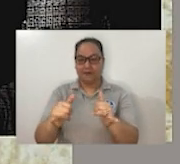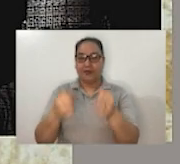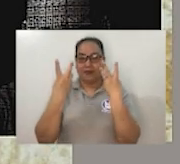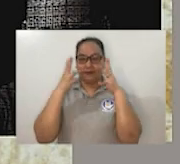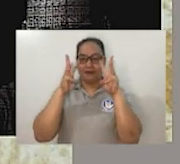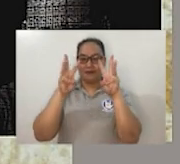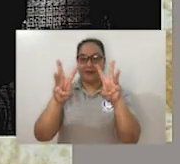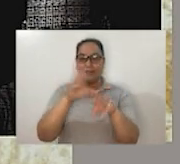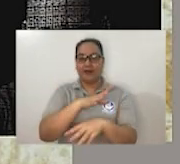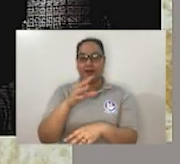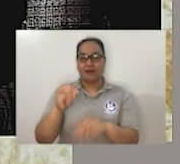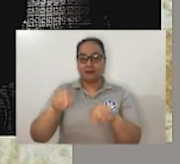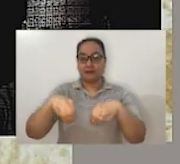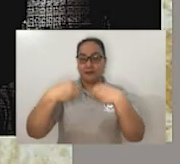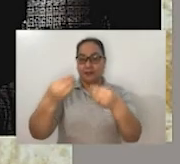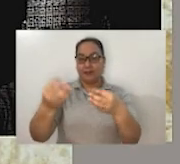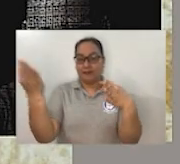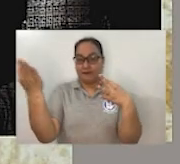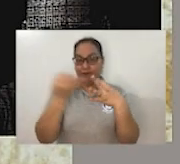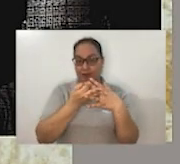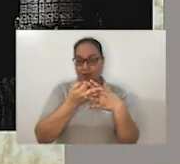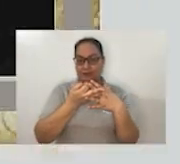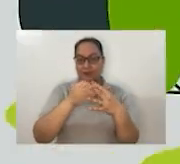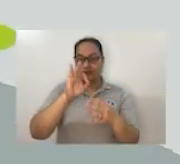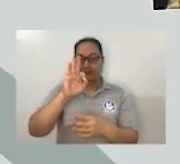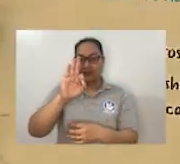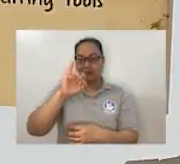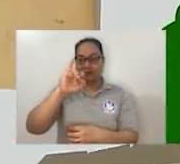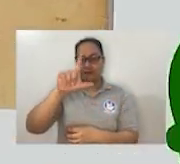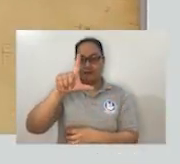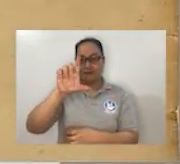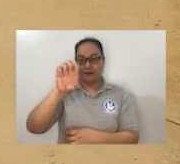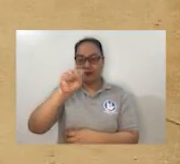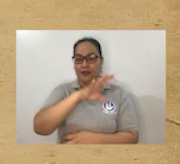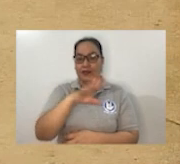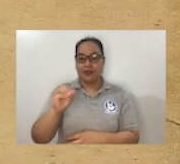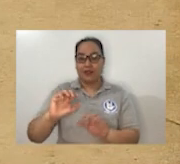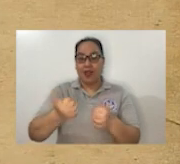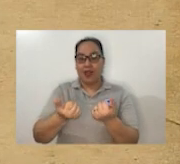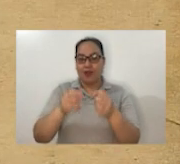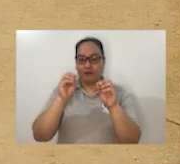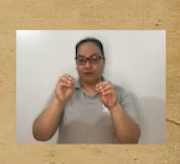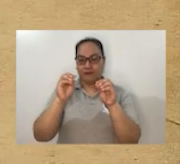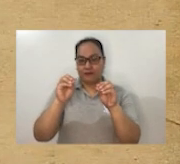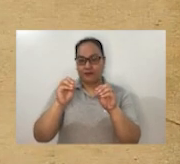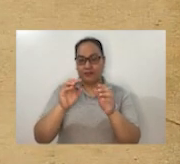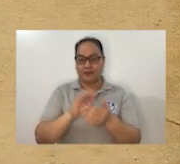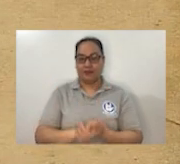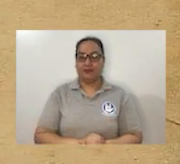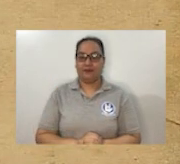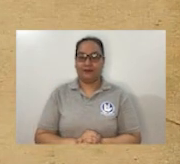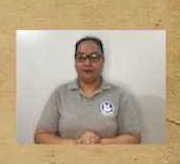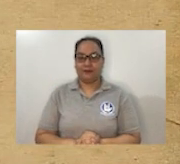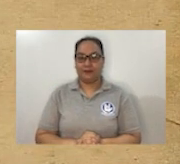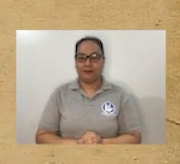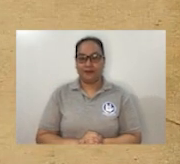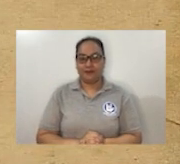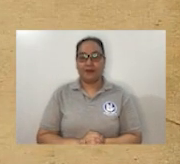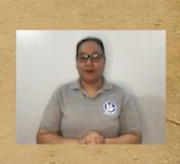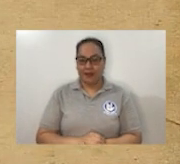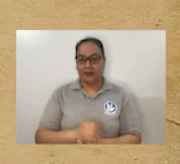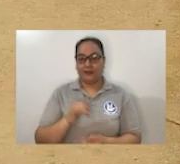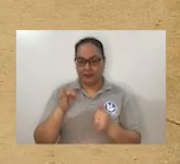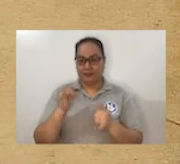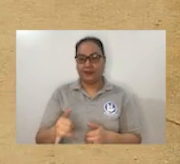Our lesson for today is entitled Introduction to Adobe Photoshop for Beginners.